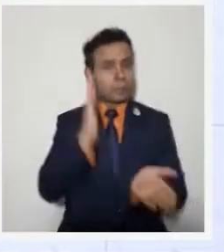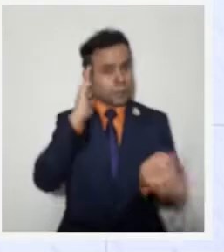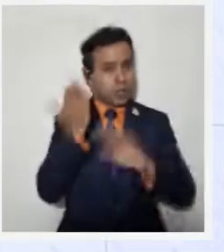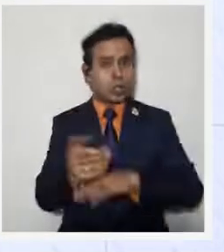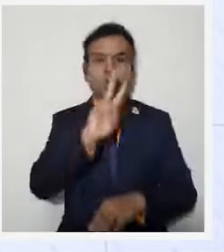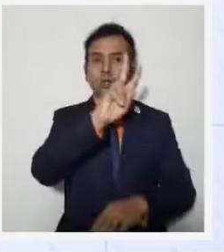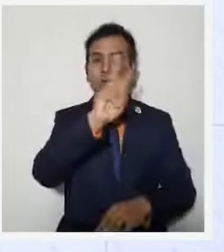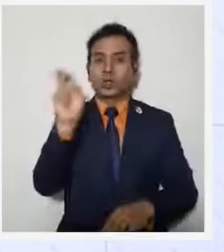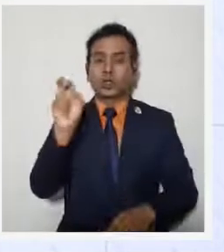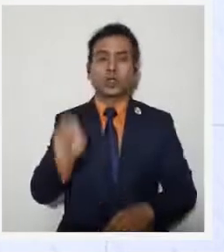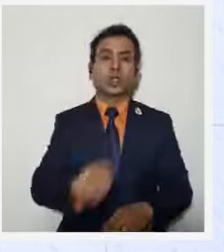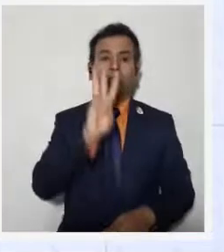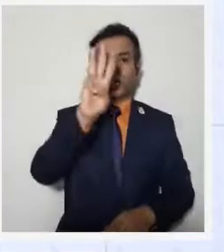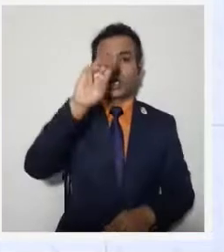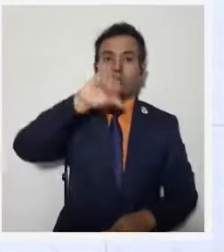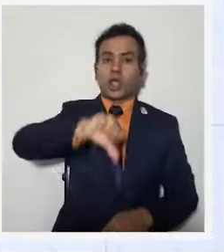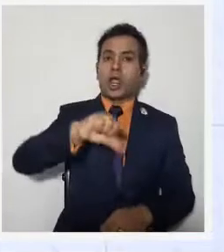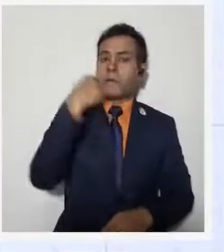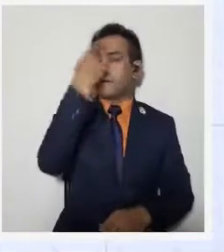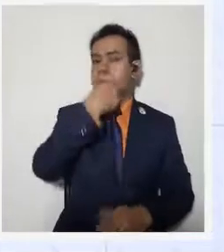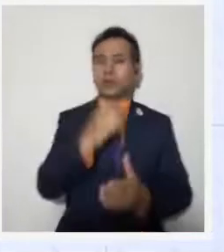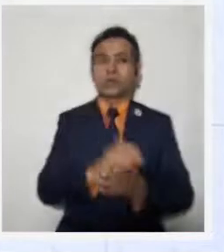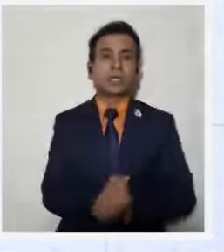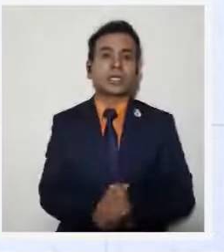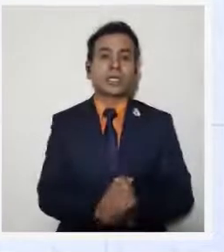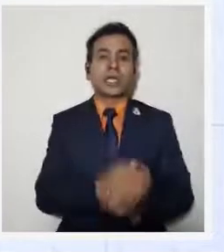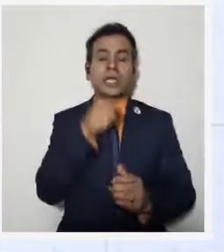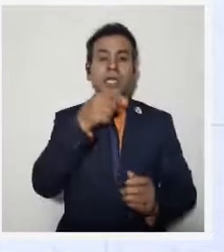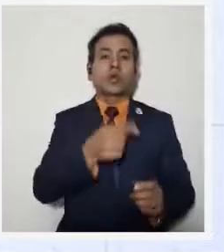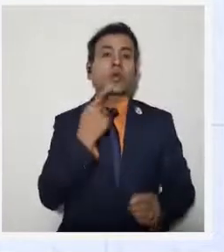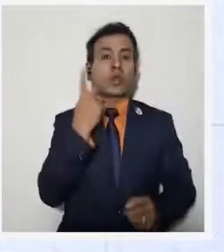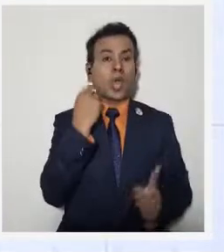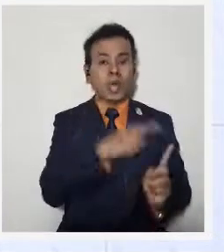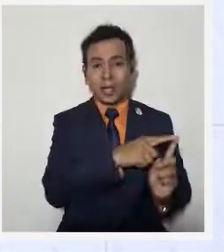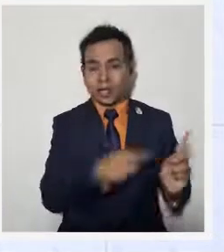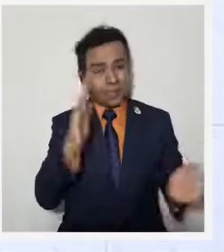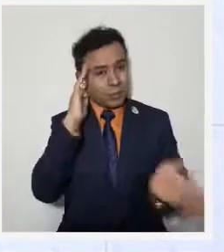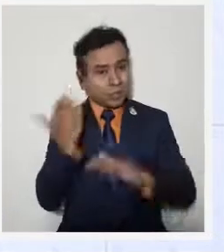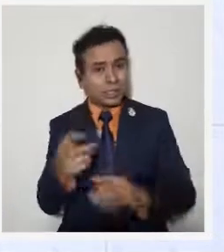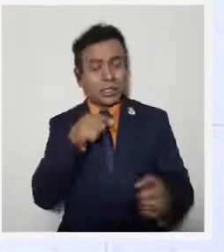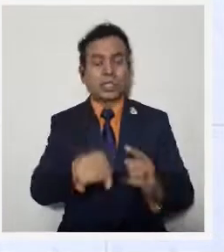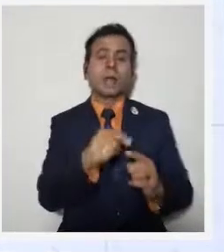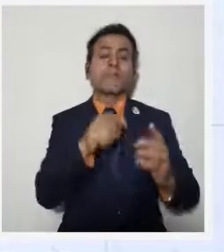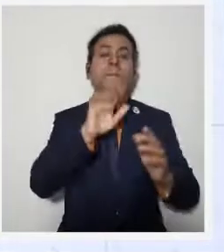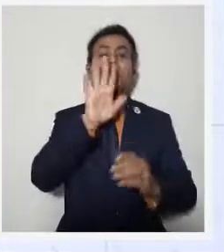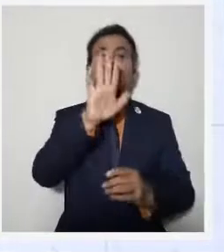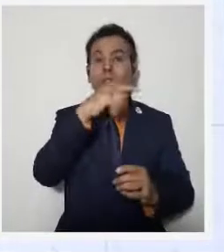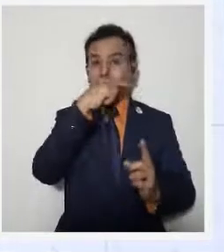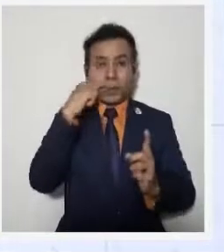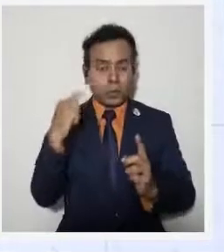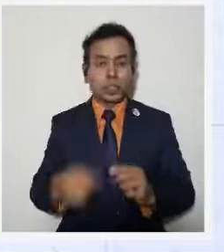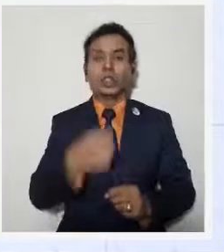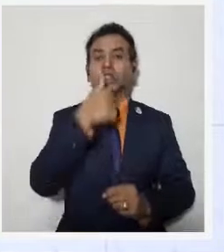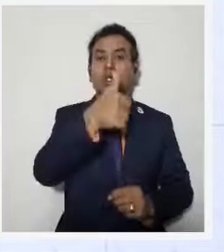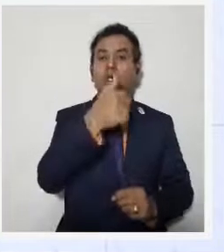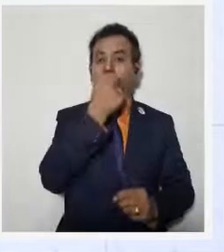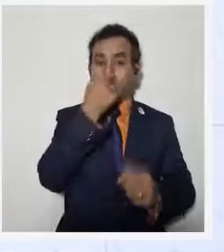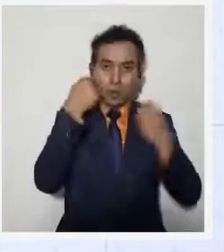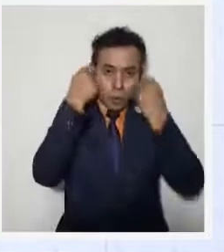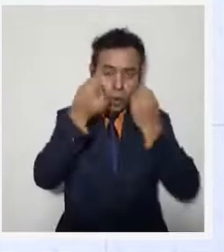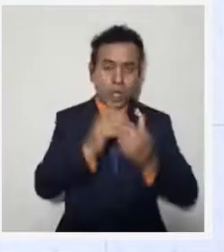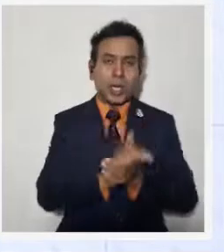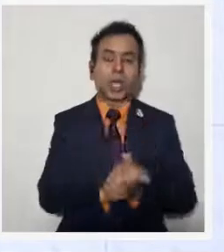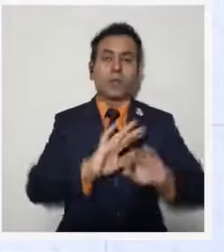কামনা করছি। এই 11 জন সহ আমাদের এ পর্যন্ত মৃত্যু 239 জন। মৃত্যুর